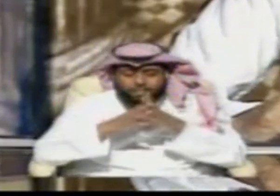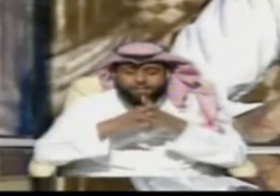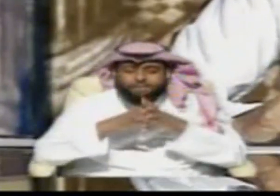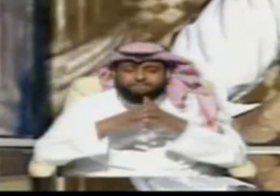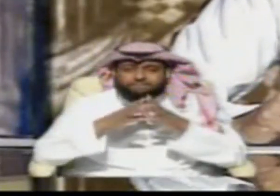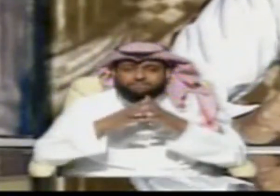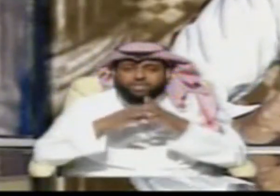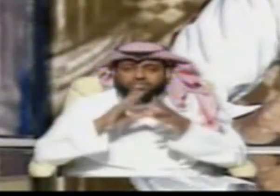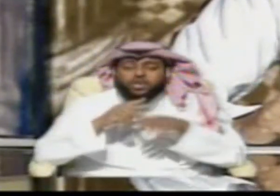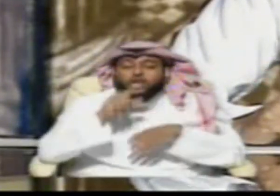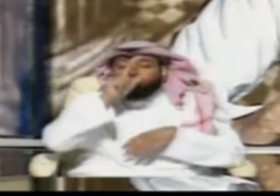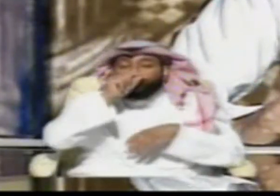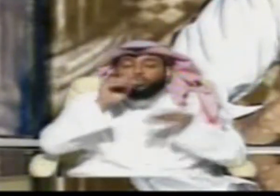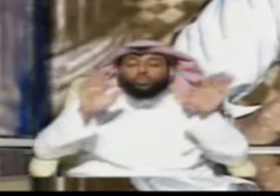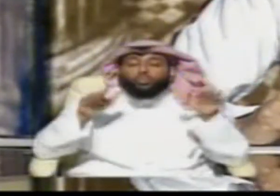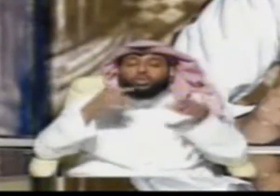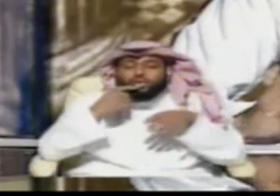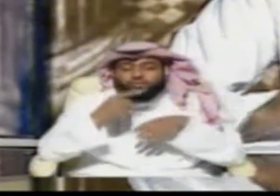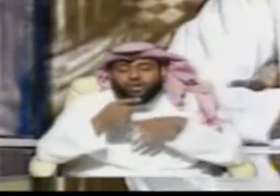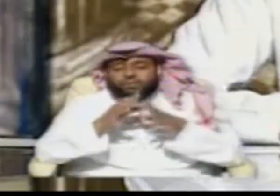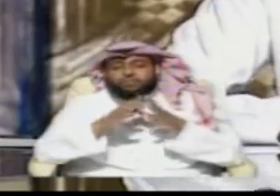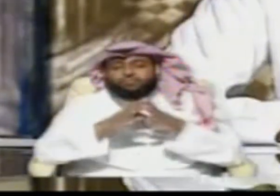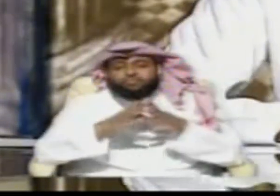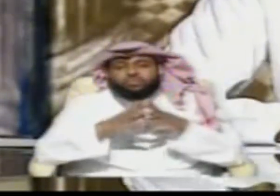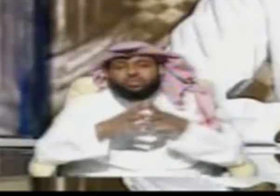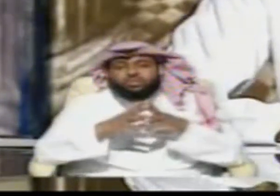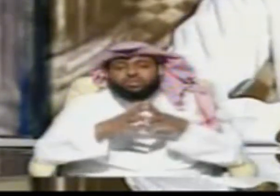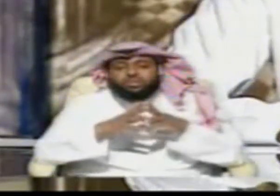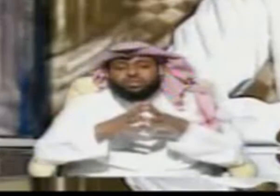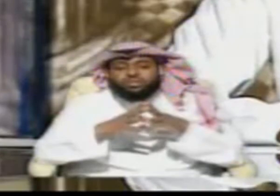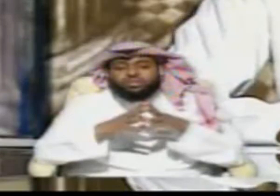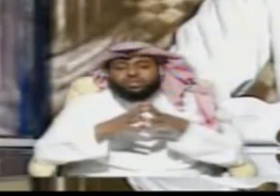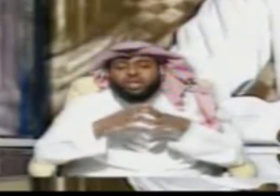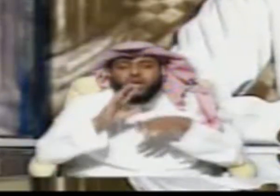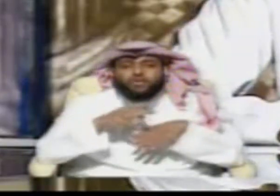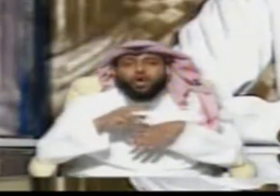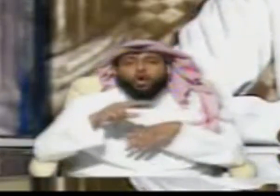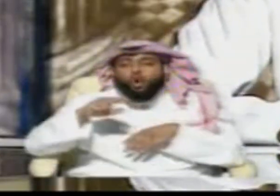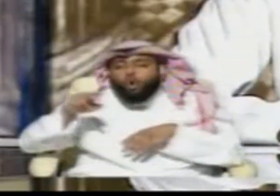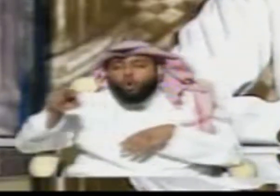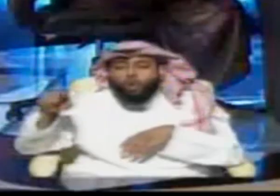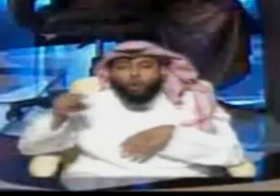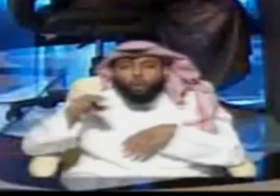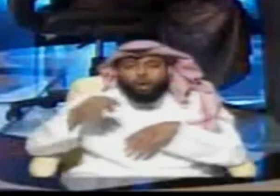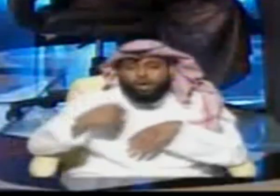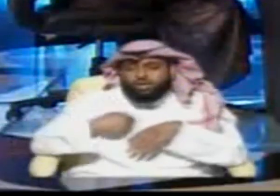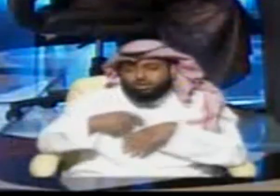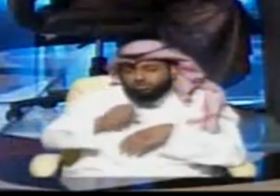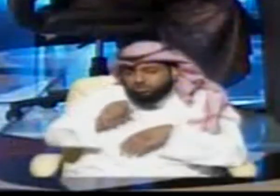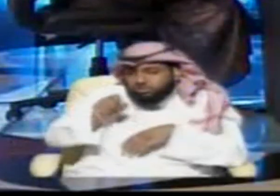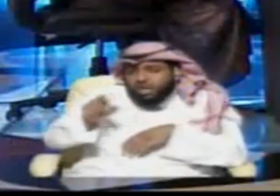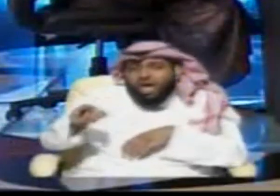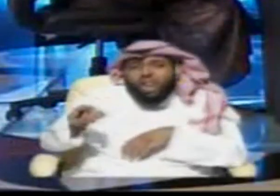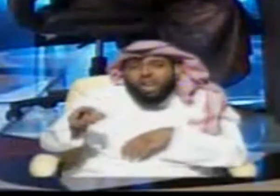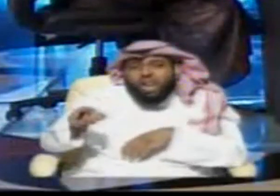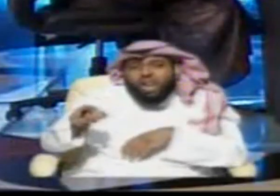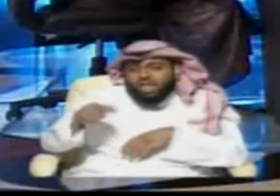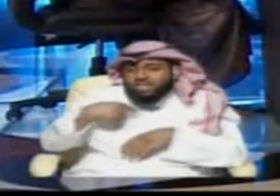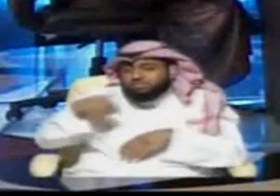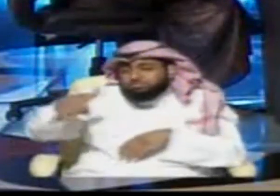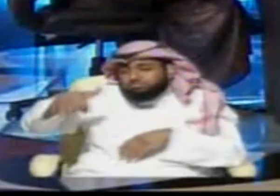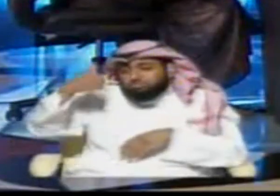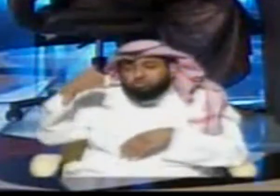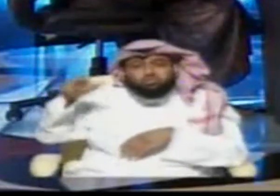بعث عبر تويتر، يقول فضيلة الشيخ أو الأخت دوسة تقول لي إخوة تصل عليهم ولا يردون علي، حاولت